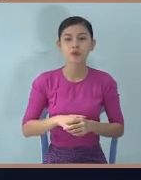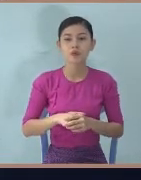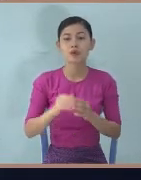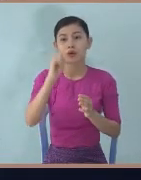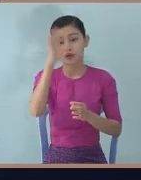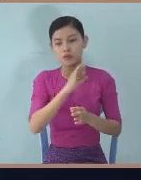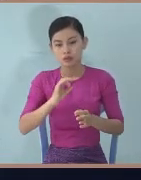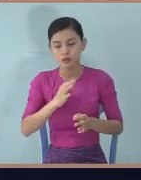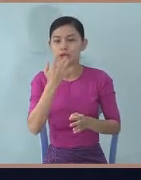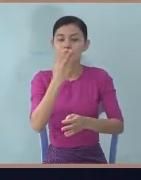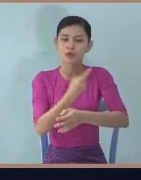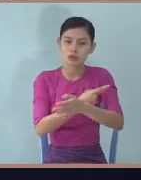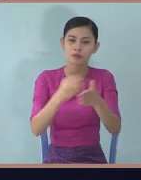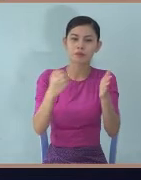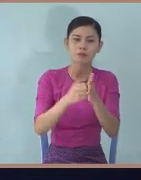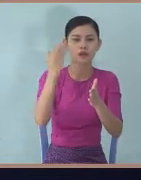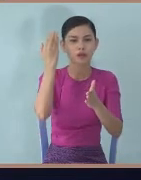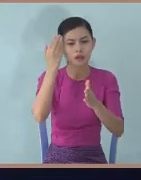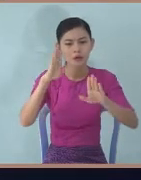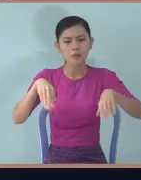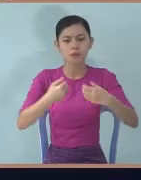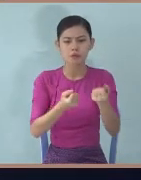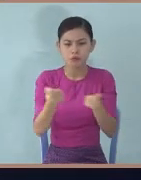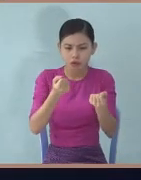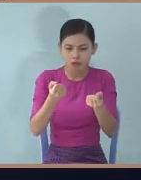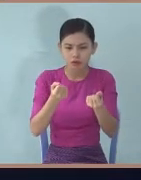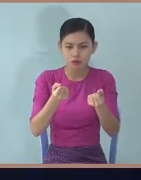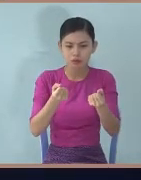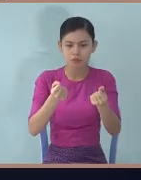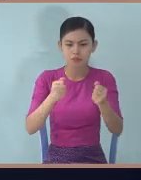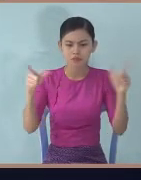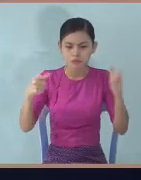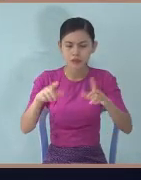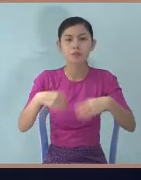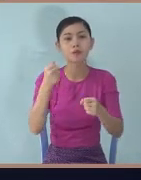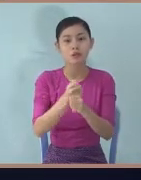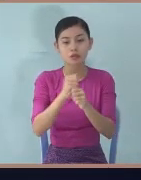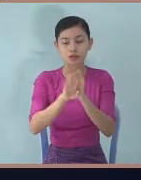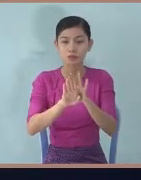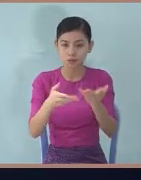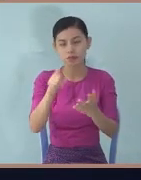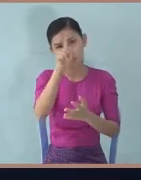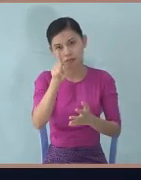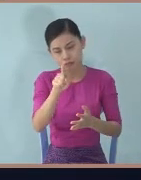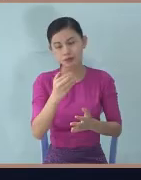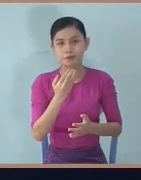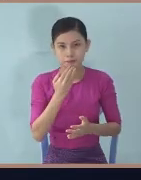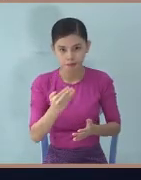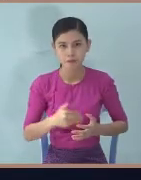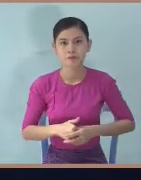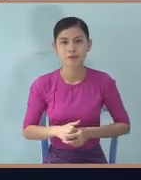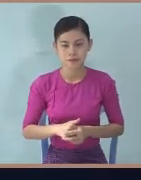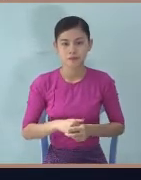ကမွေးဆေးဝါးအာပြဿနာကိုဘယ်လိုမျိုးကပြဖြစ်ရှင်းနေတယ်လဲဆိုတော့အဲအကြောင်းကိုကျွန်တော်နည်းနည်းမေးချင်တယ်ဟုတ်ကြိုးတင်ပ ါ